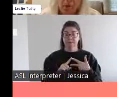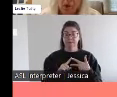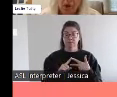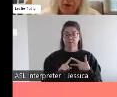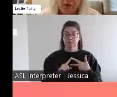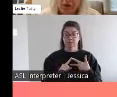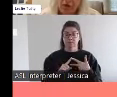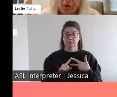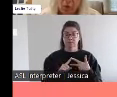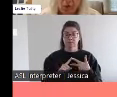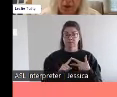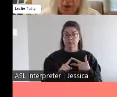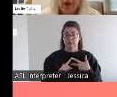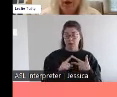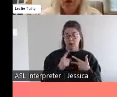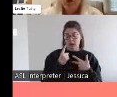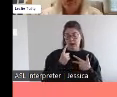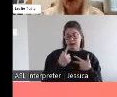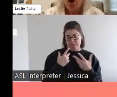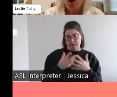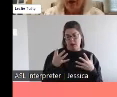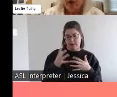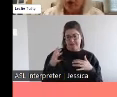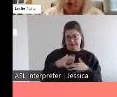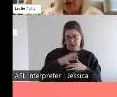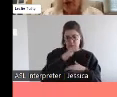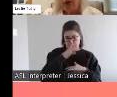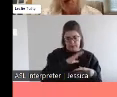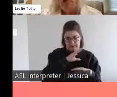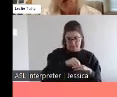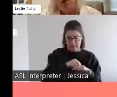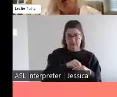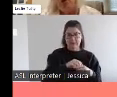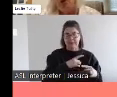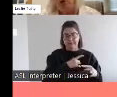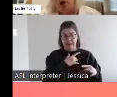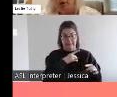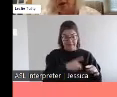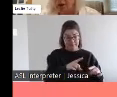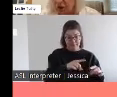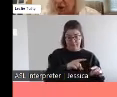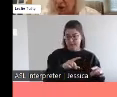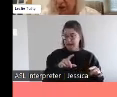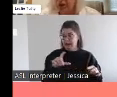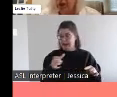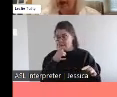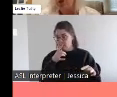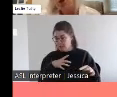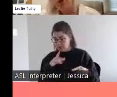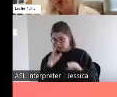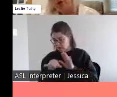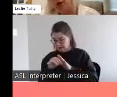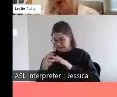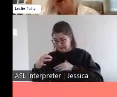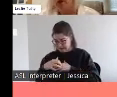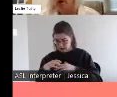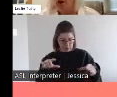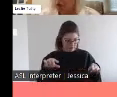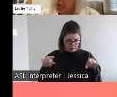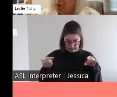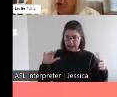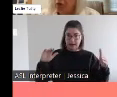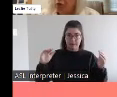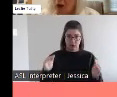Et puisque nous avions un échantillon assez vaste de femmes autochtones, nous voulions comparer leurs scores par rapport